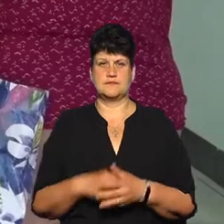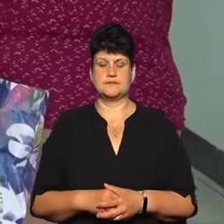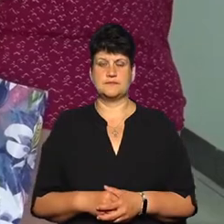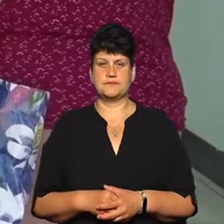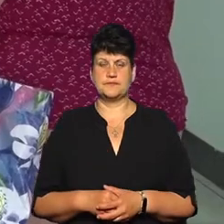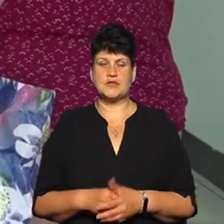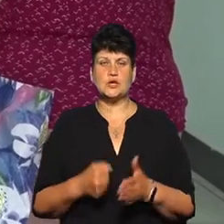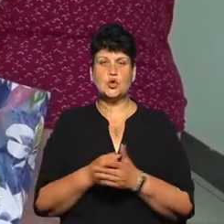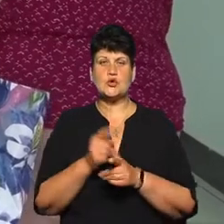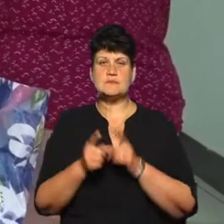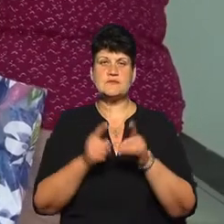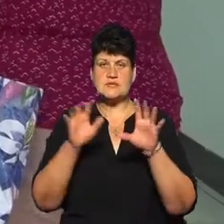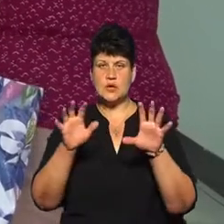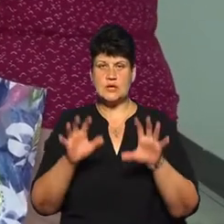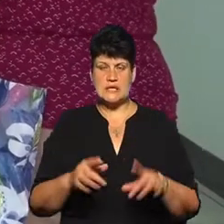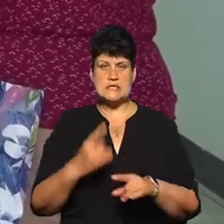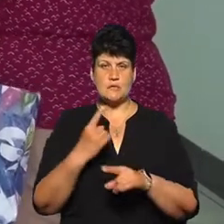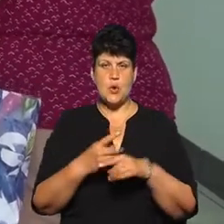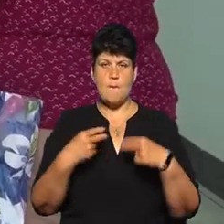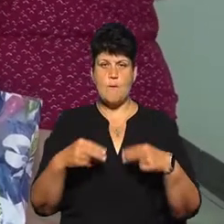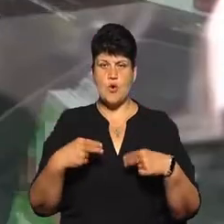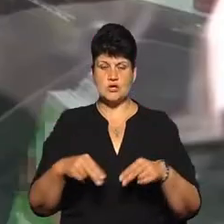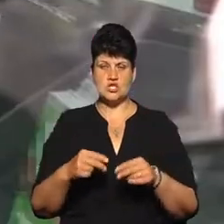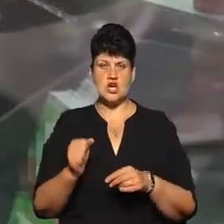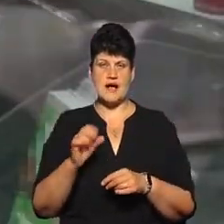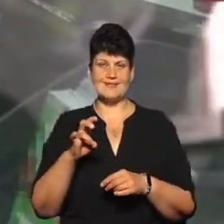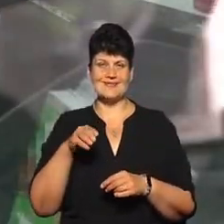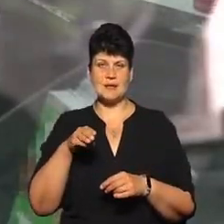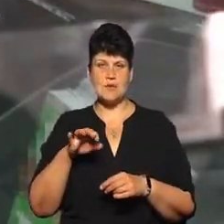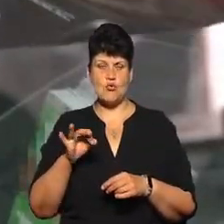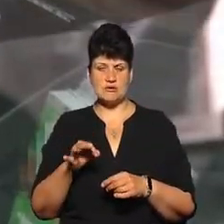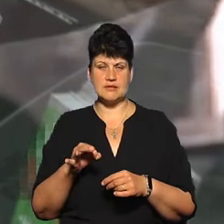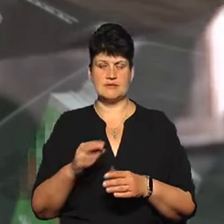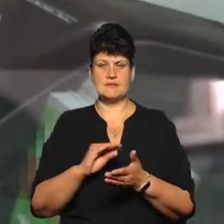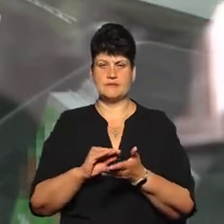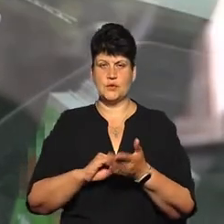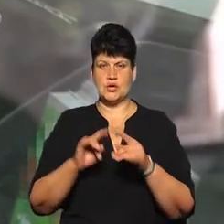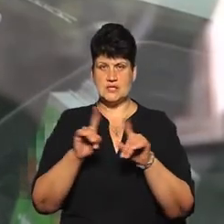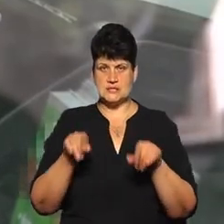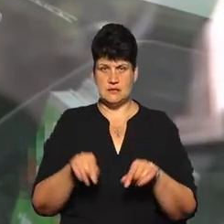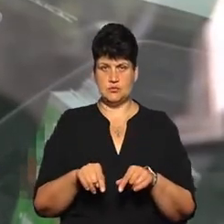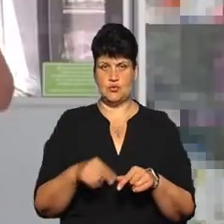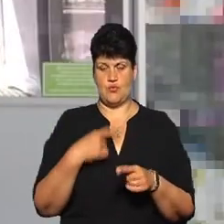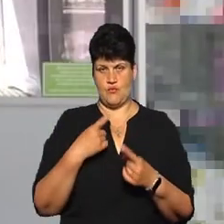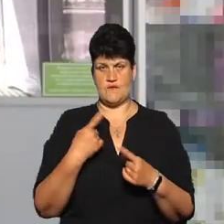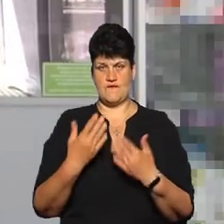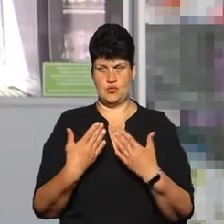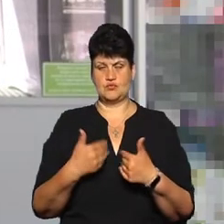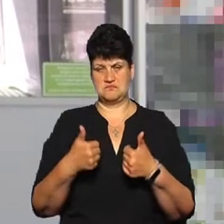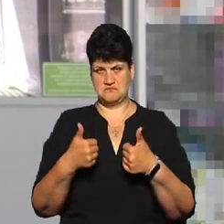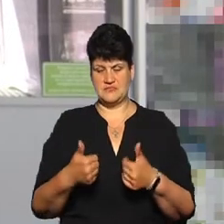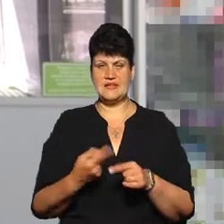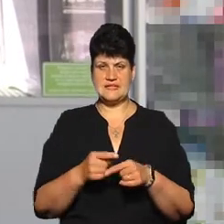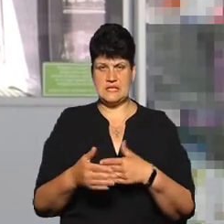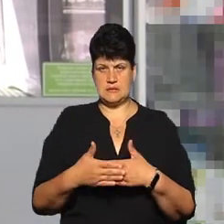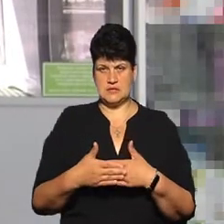До змін у законодавстві, які забороняють продаж антибіотиків без рецепту, Сергій Березовський каже, ставиться позитивно. Я думаю, що це наближить